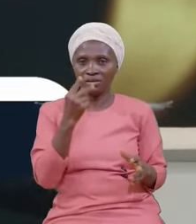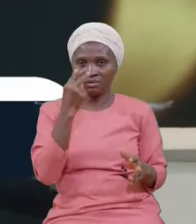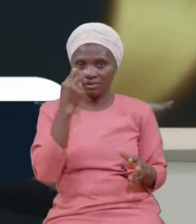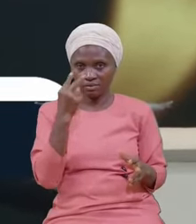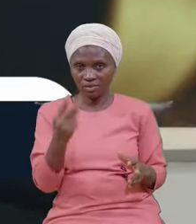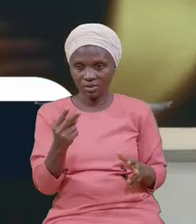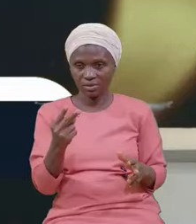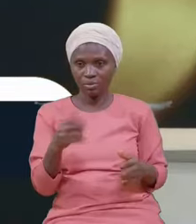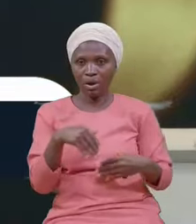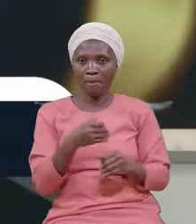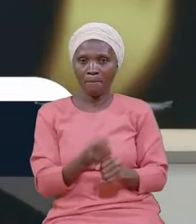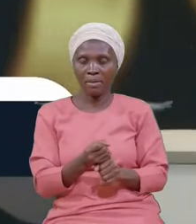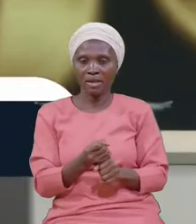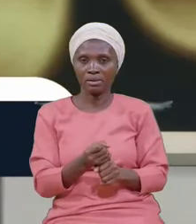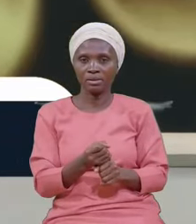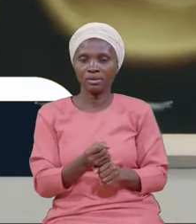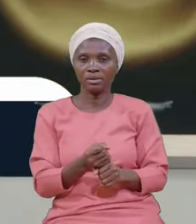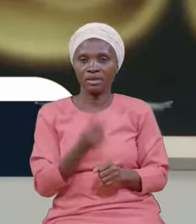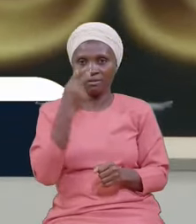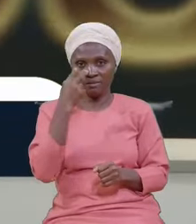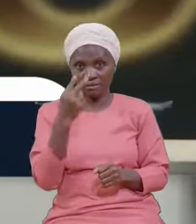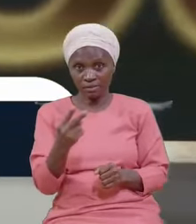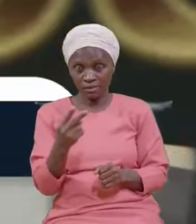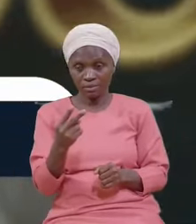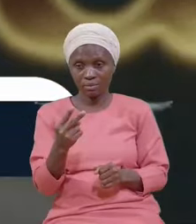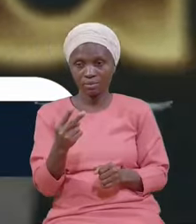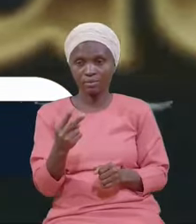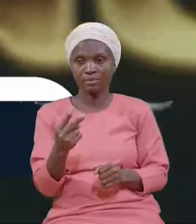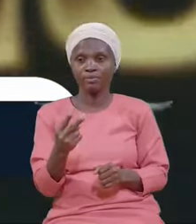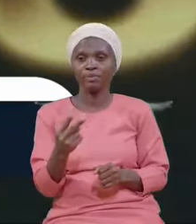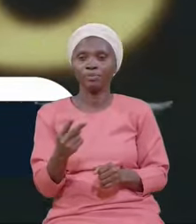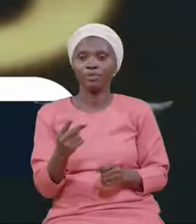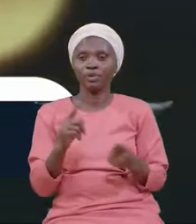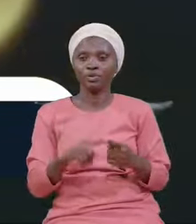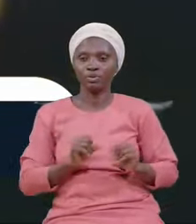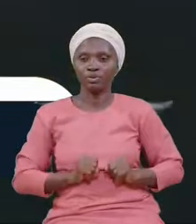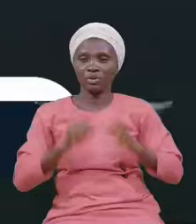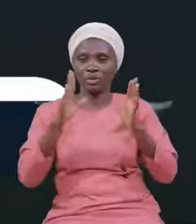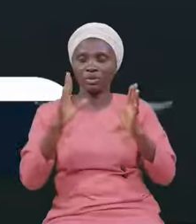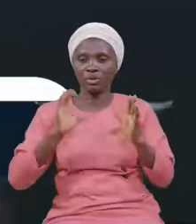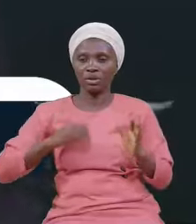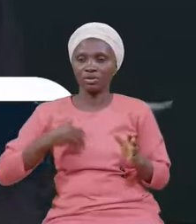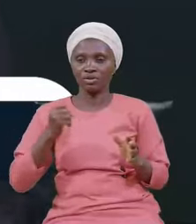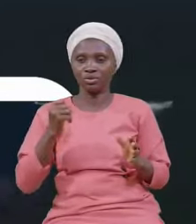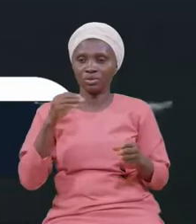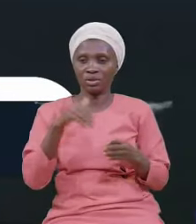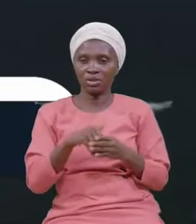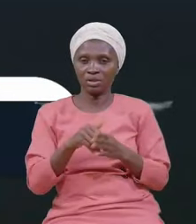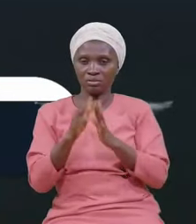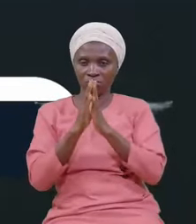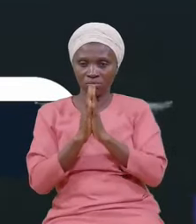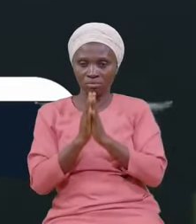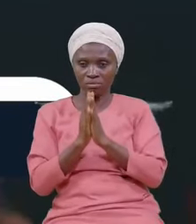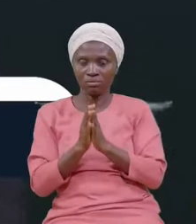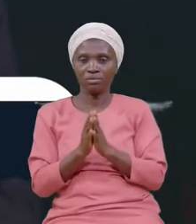l'âme soumise dans la supplication. Quand nous venons prier, adressant